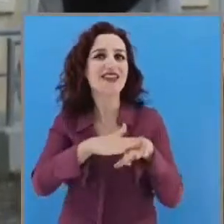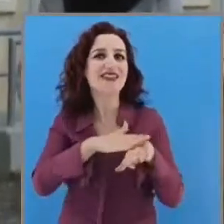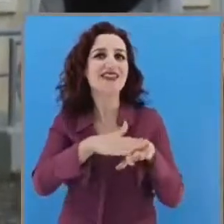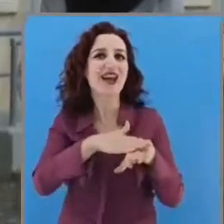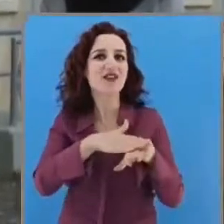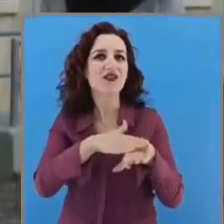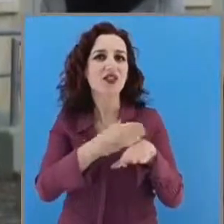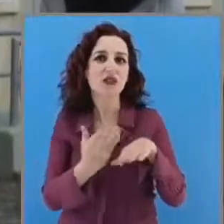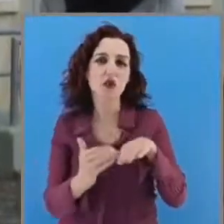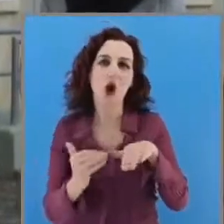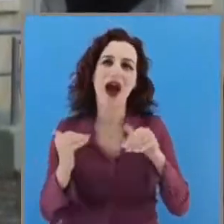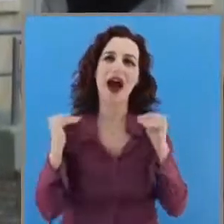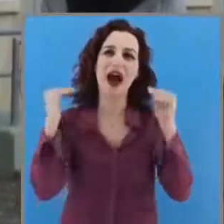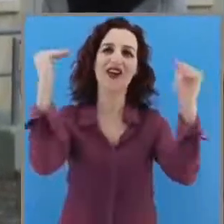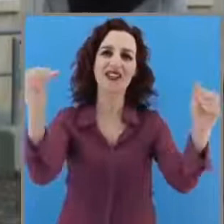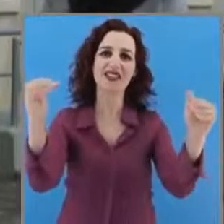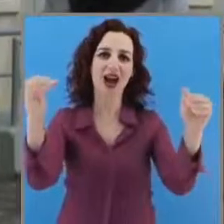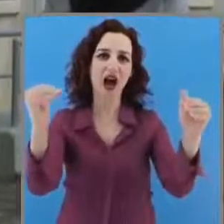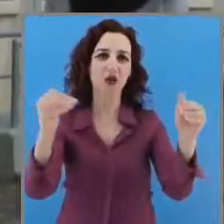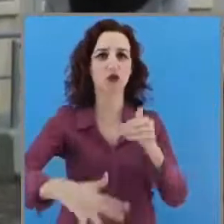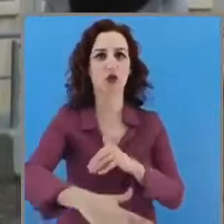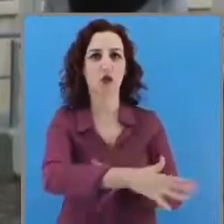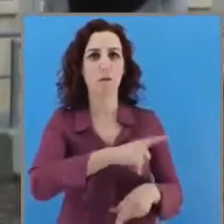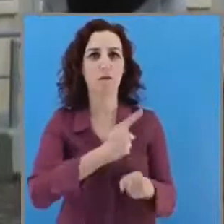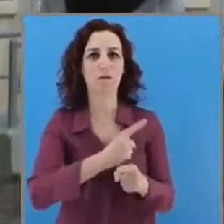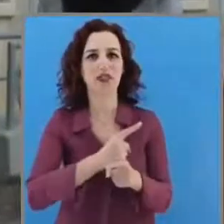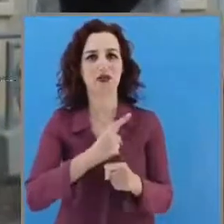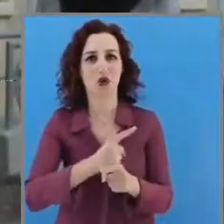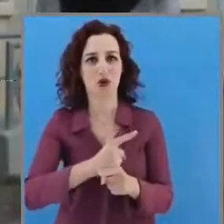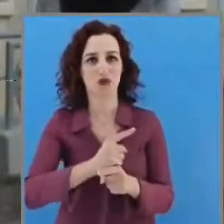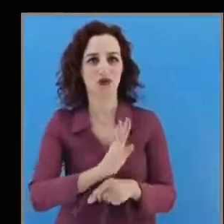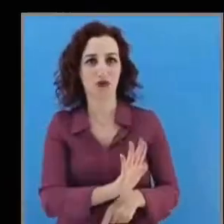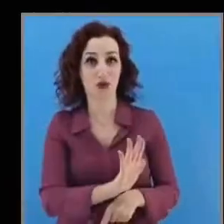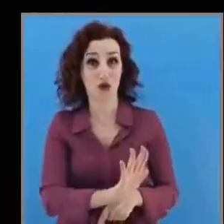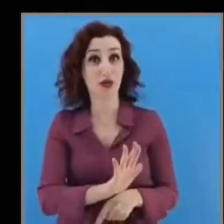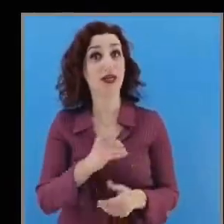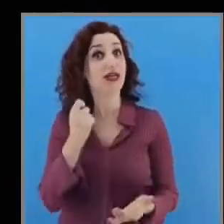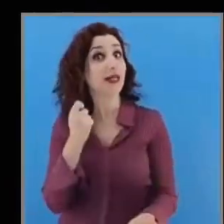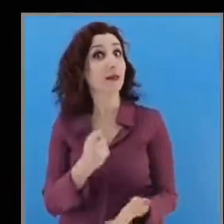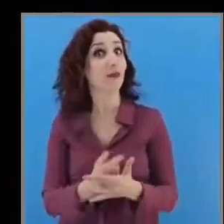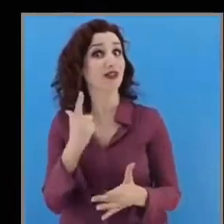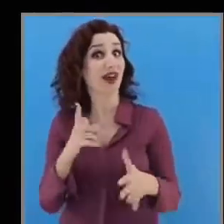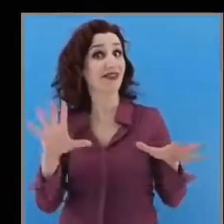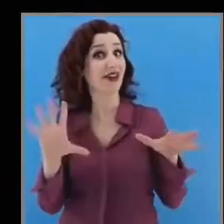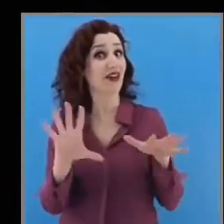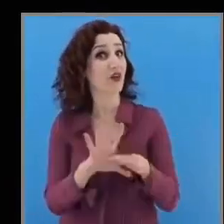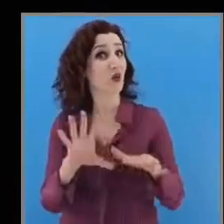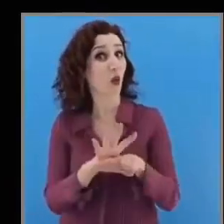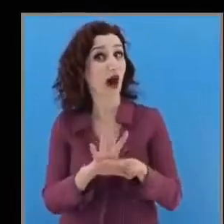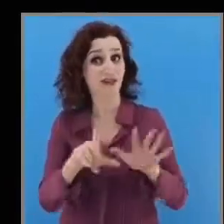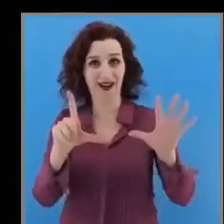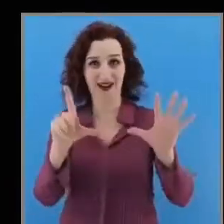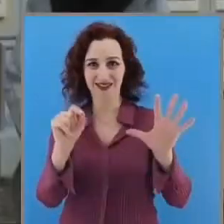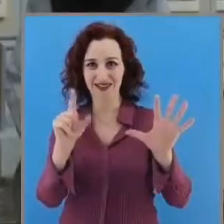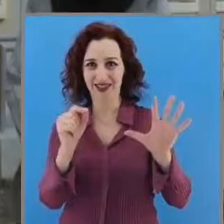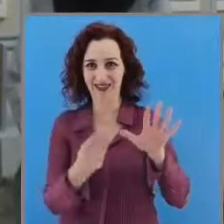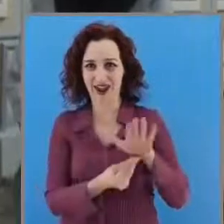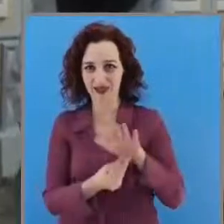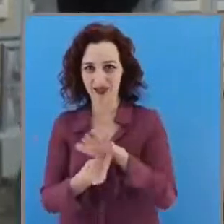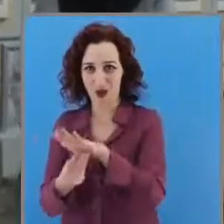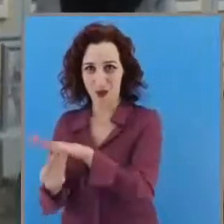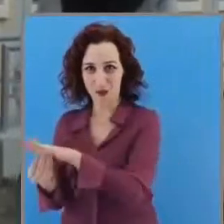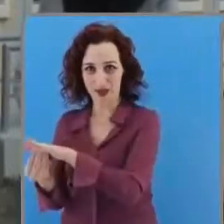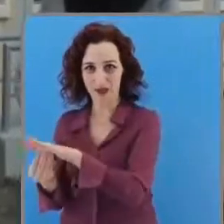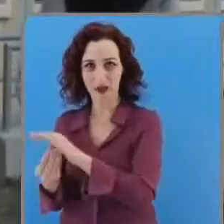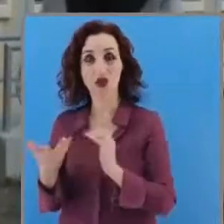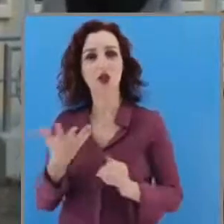del territorio. Molto importante che dentro questa squadra ormai di 70 operatori è presente e attiva